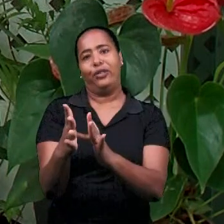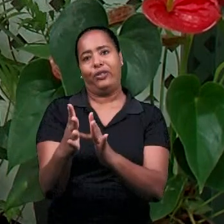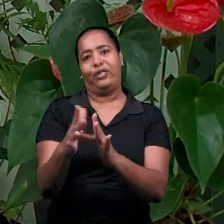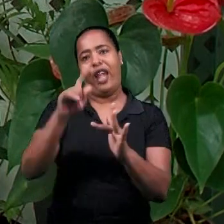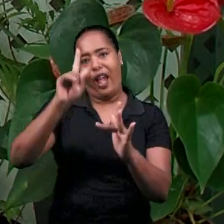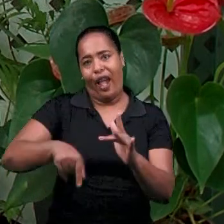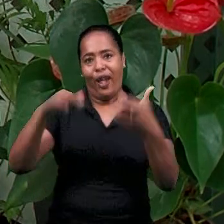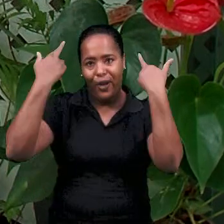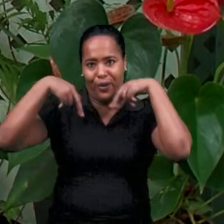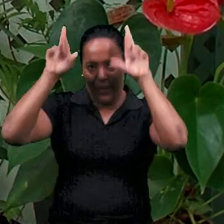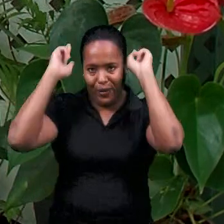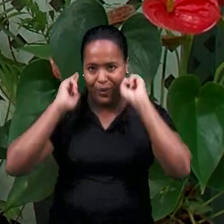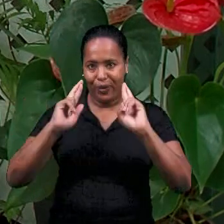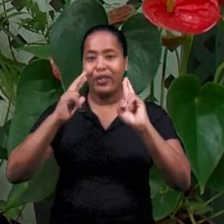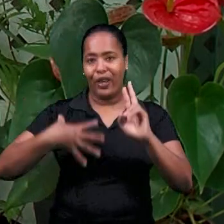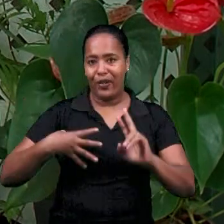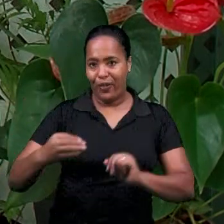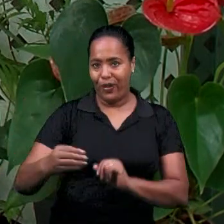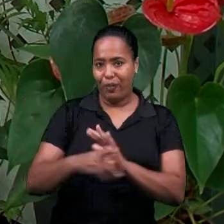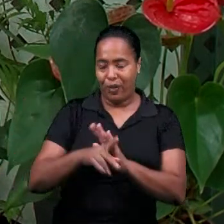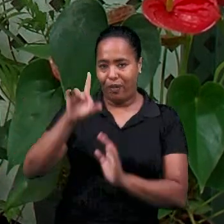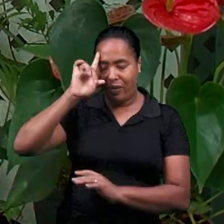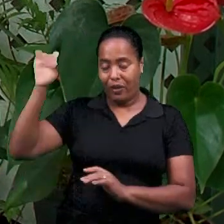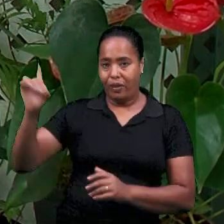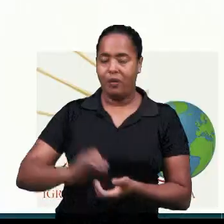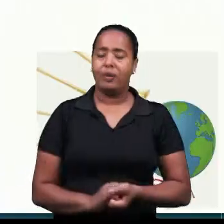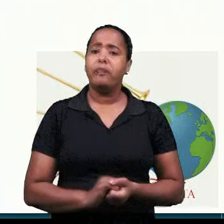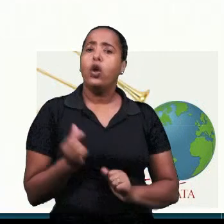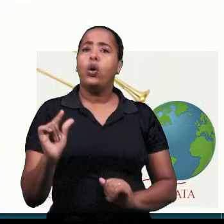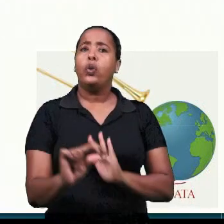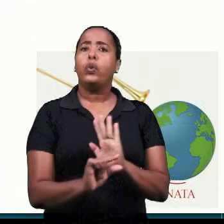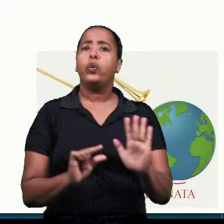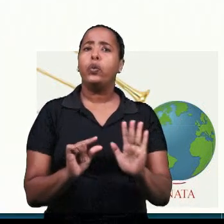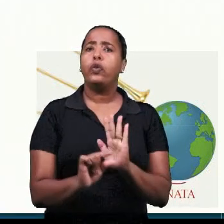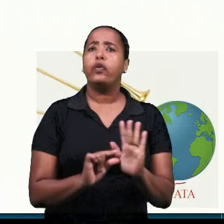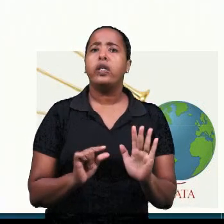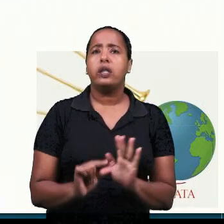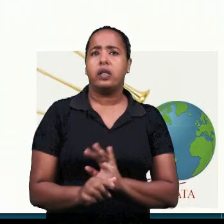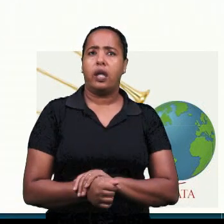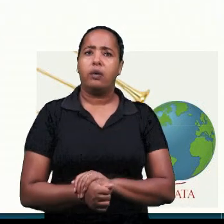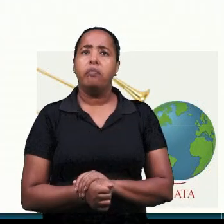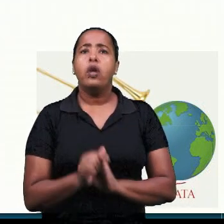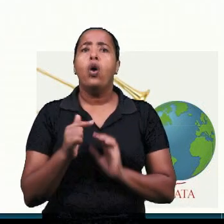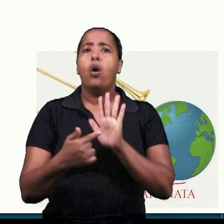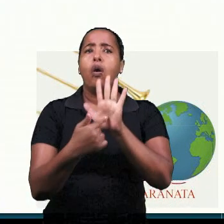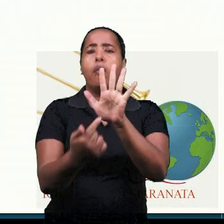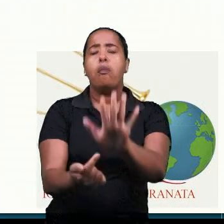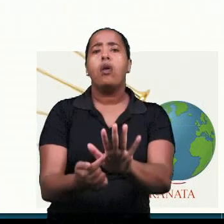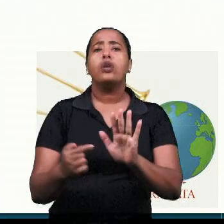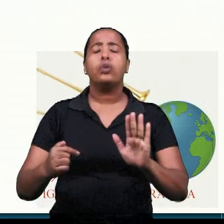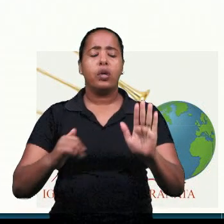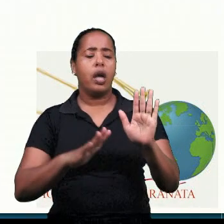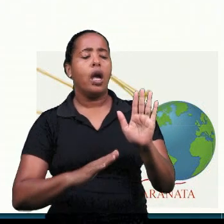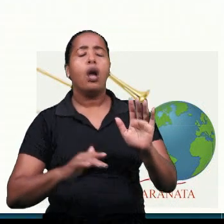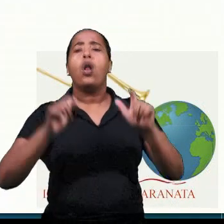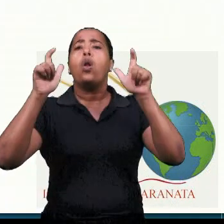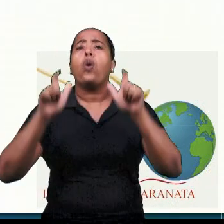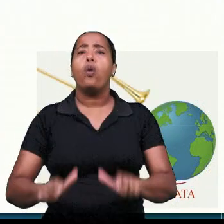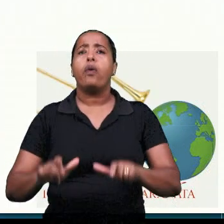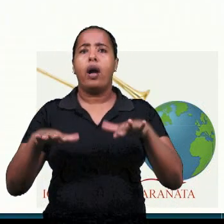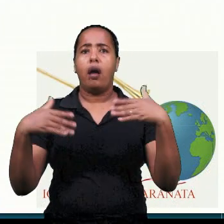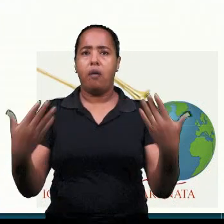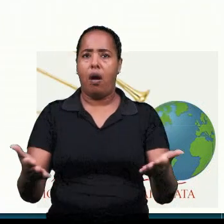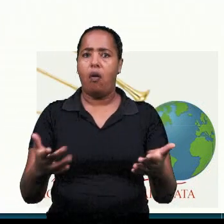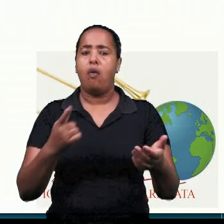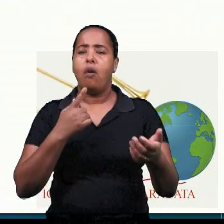bien-aimés, nous regardez dans le verset 7 au 13, dites la raison où le sang devait